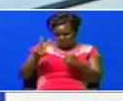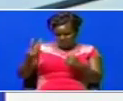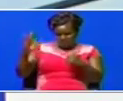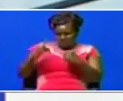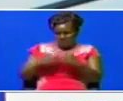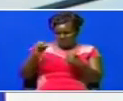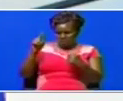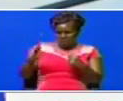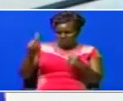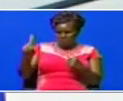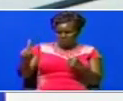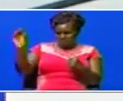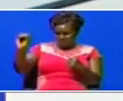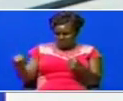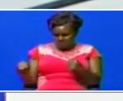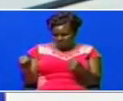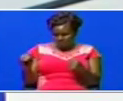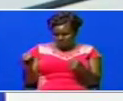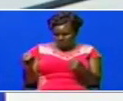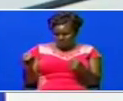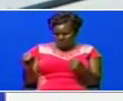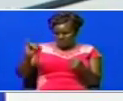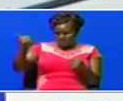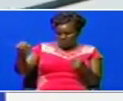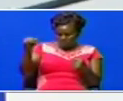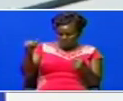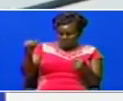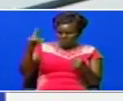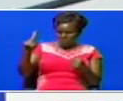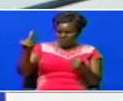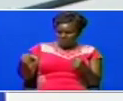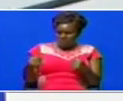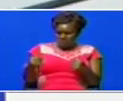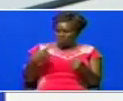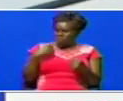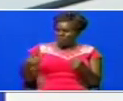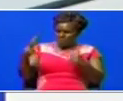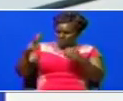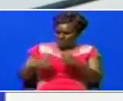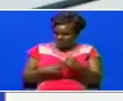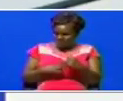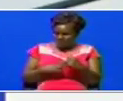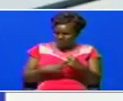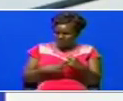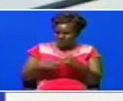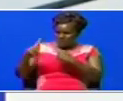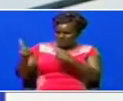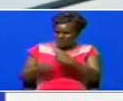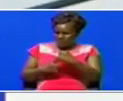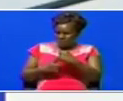728, 0.17%. Shakalaka Jirongo, 1,107,